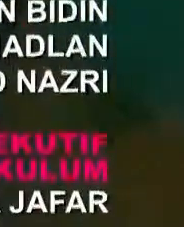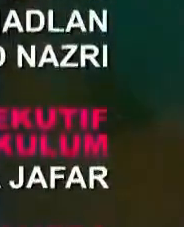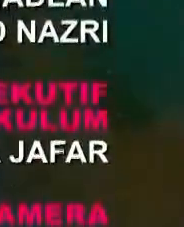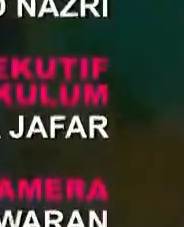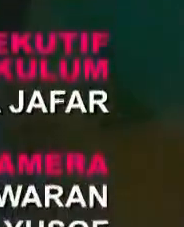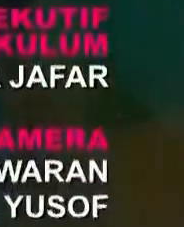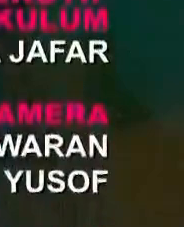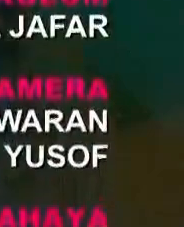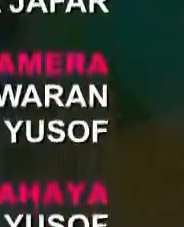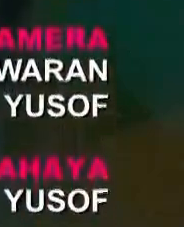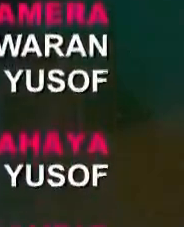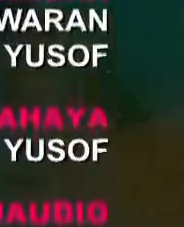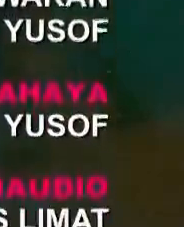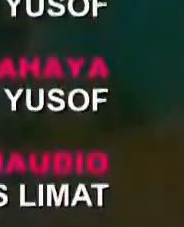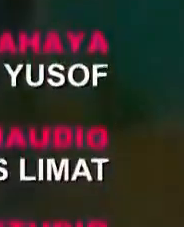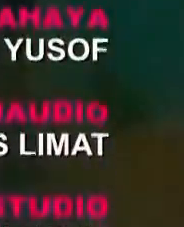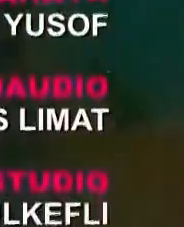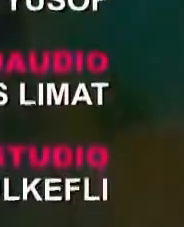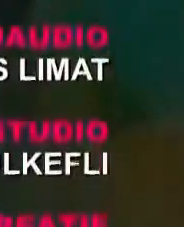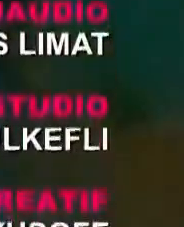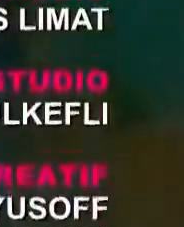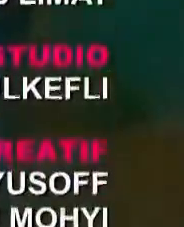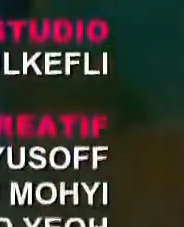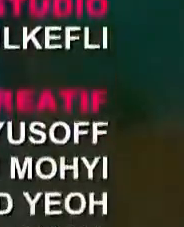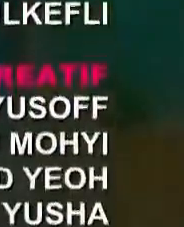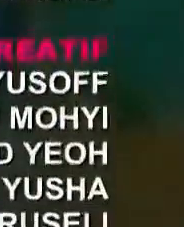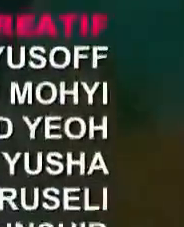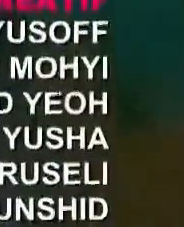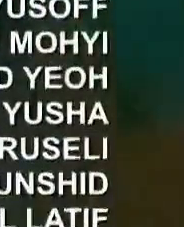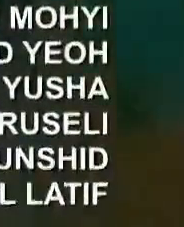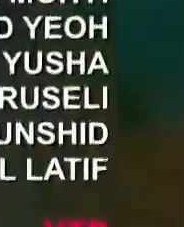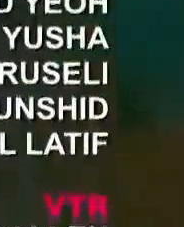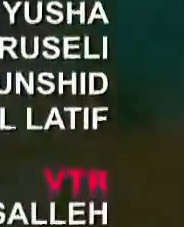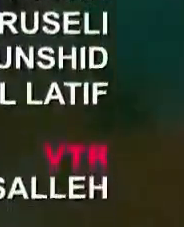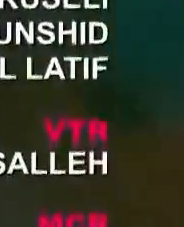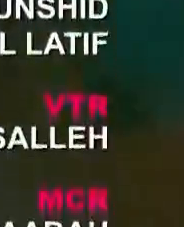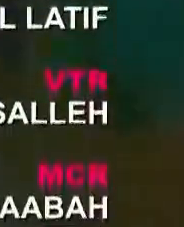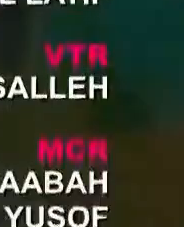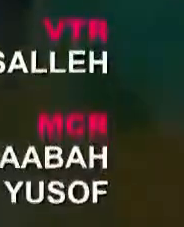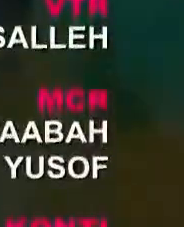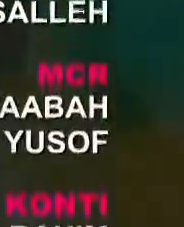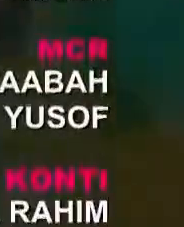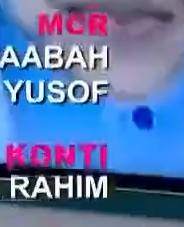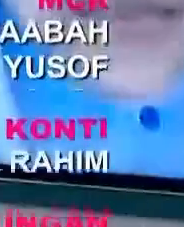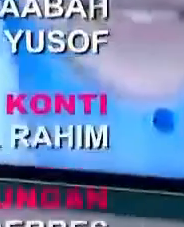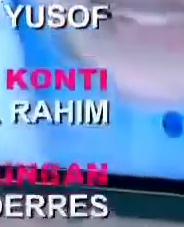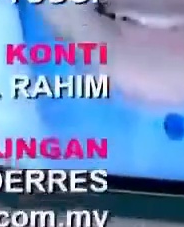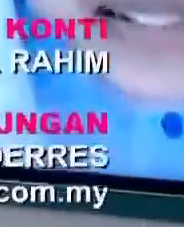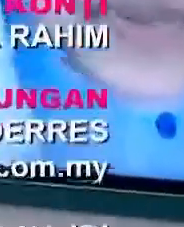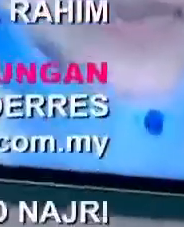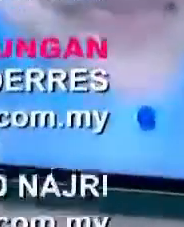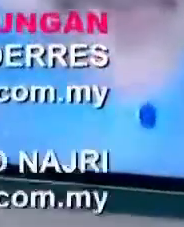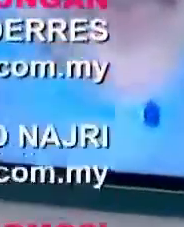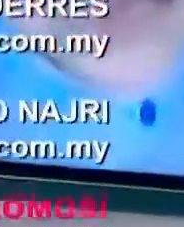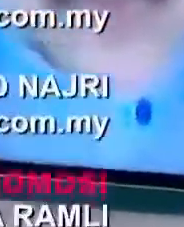boleh saya menumpang mandi. Kalau ada umur yang panjang, boleh kita berjumpa lagi. Assalamualaikum. Jumpa lagi.